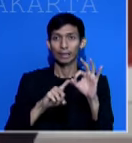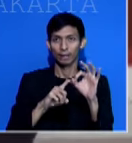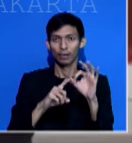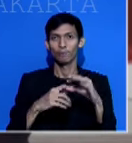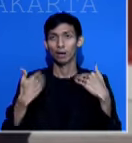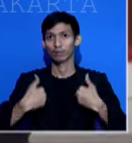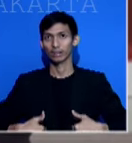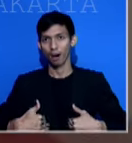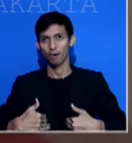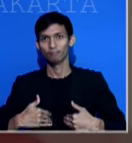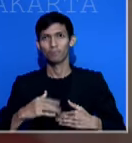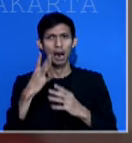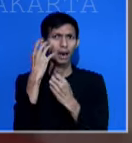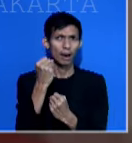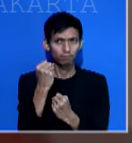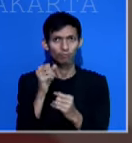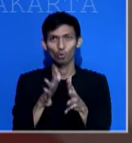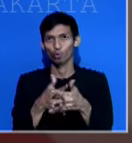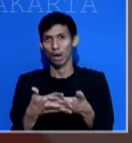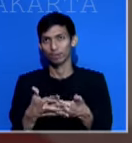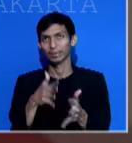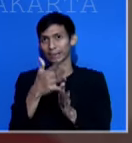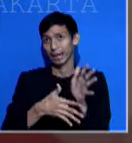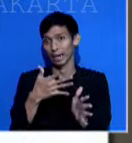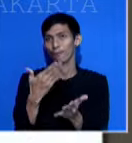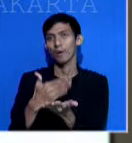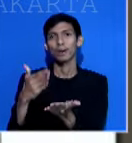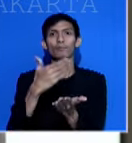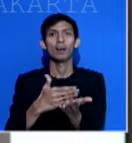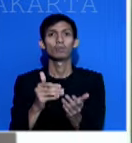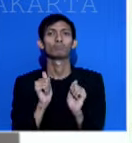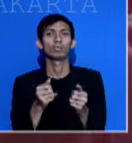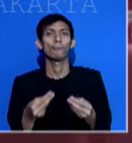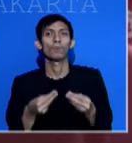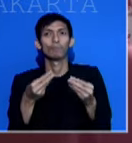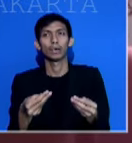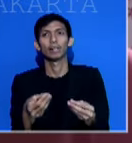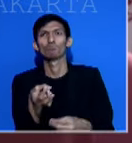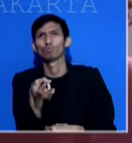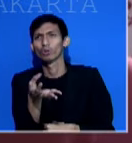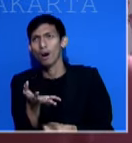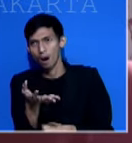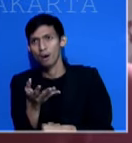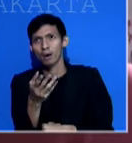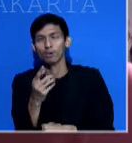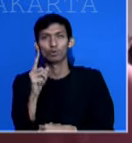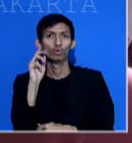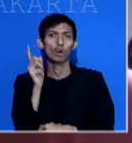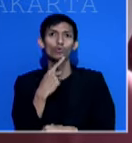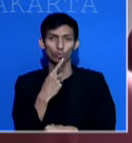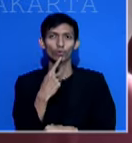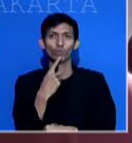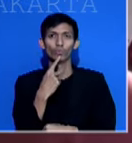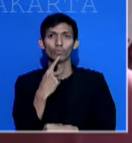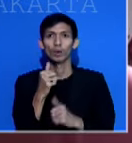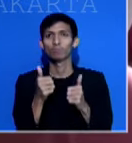Ami berharap mushaf al-quran isyarat yang disalurkan bisa memberi kemudahan bagi penyandang disabilitas untuk